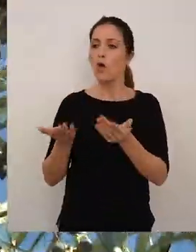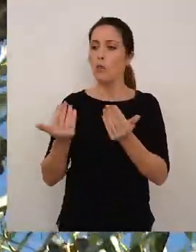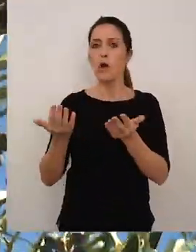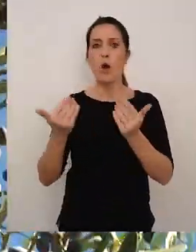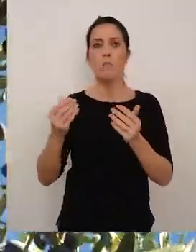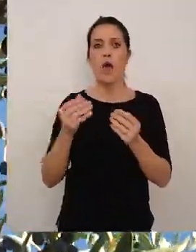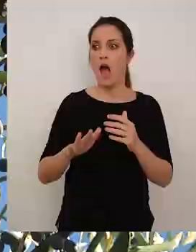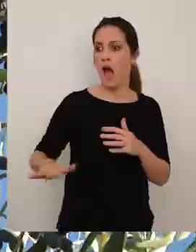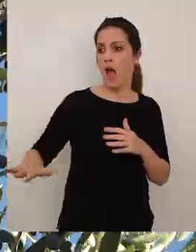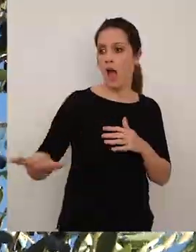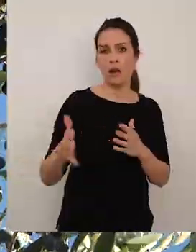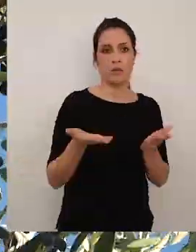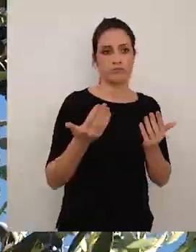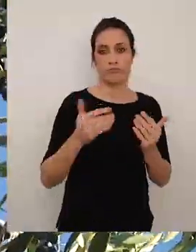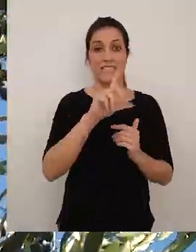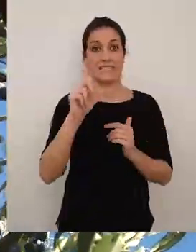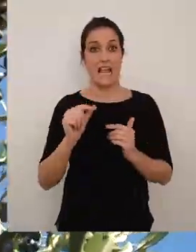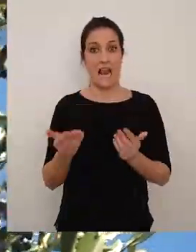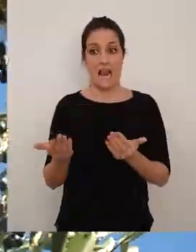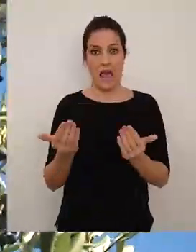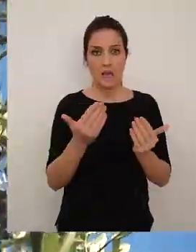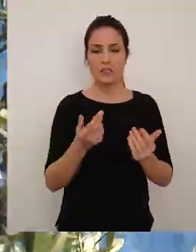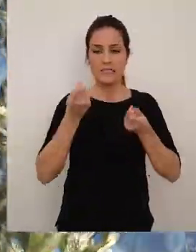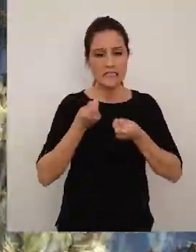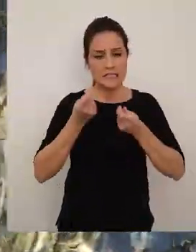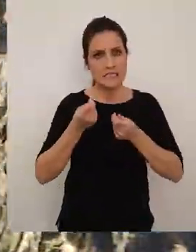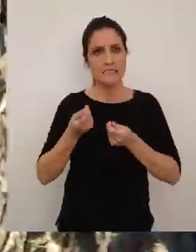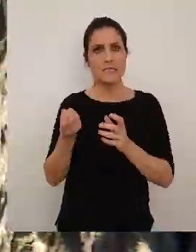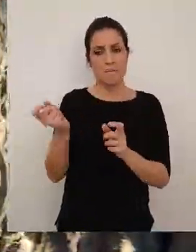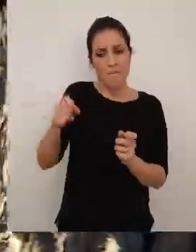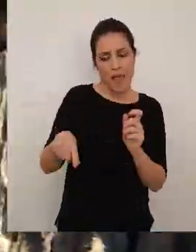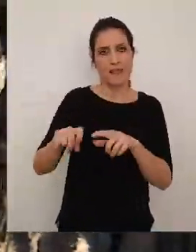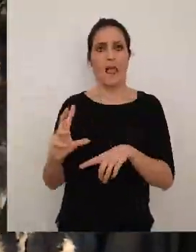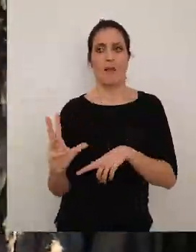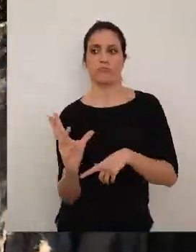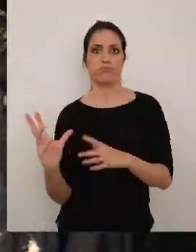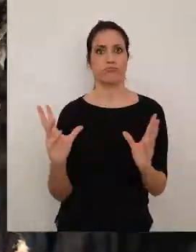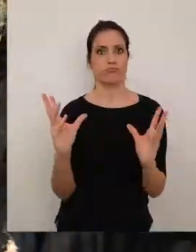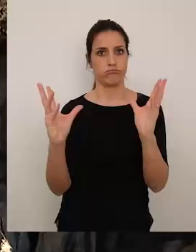territoriali del Salento, profondendo un fortissimo stimolo alla coltivazione dell'ulivo.